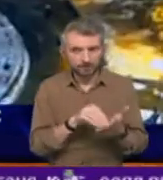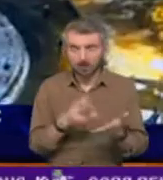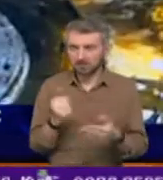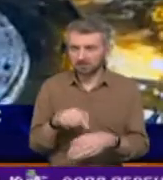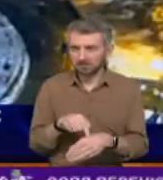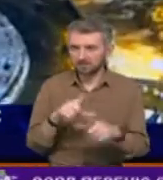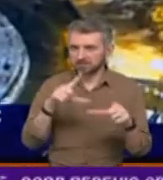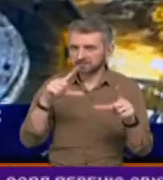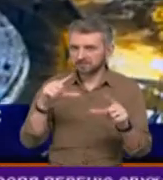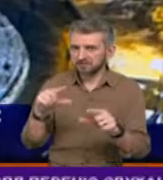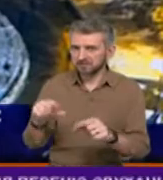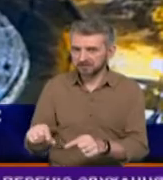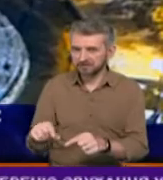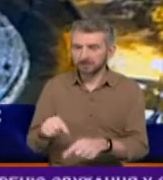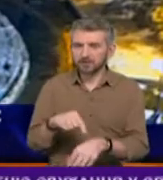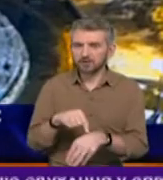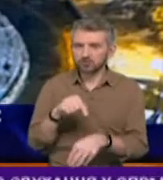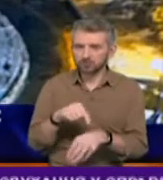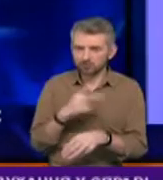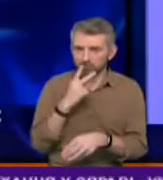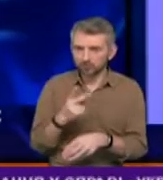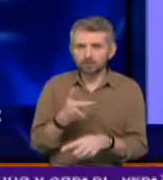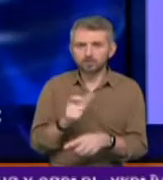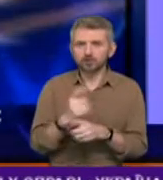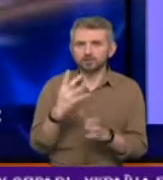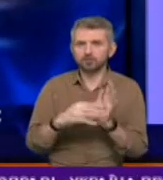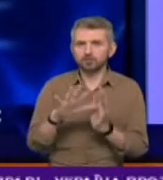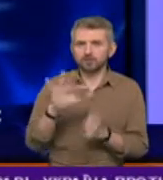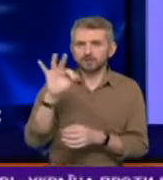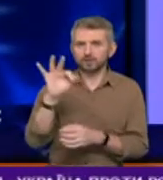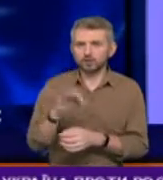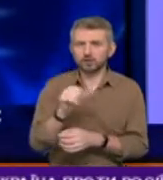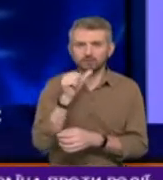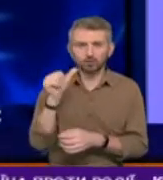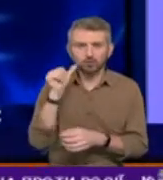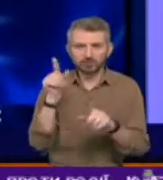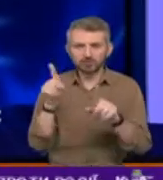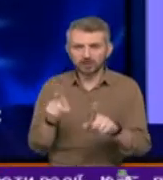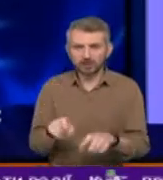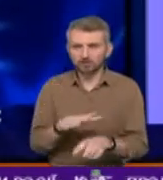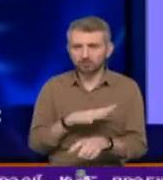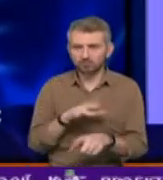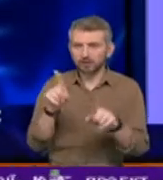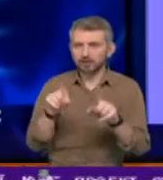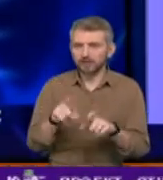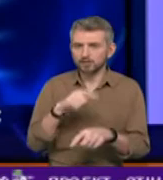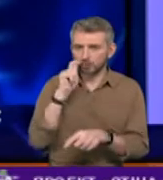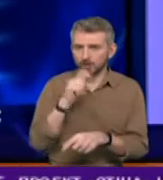Ні. Згідно з сучасним, в принципі, законом і підходом, для того, щоб отримати